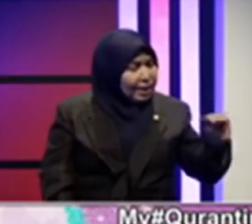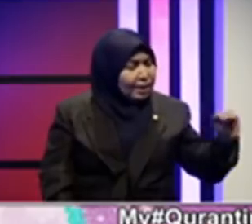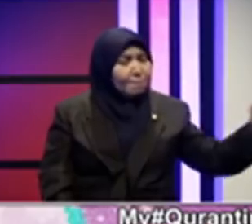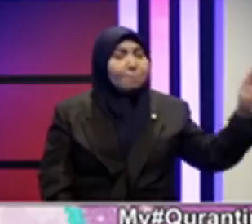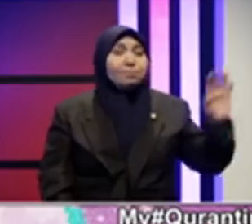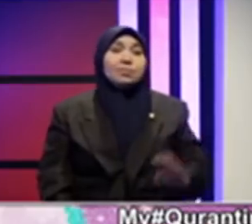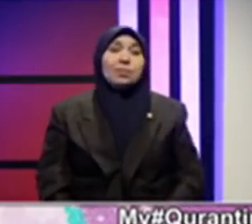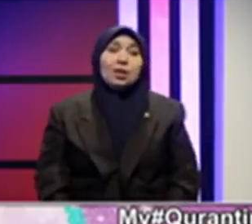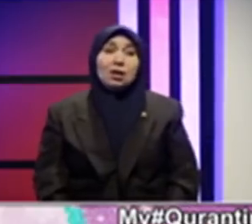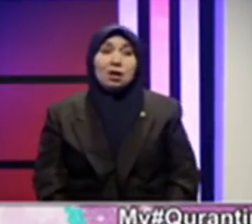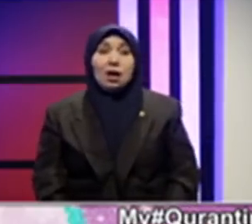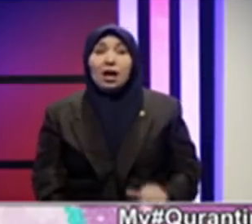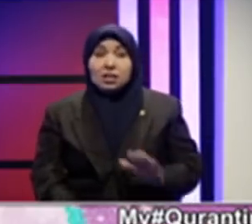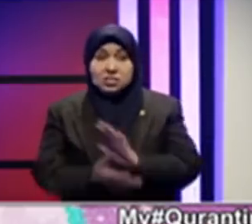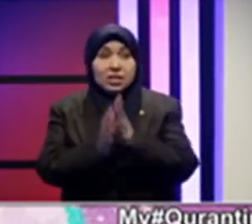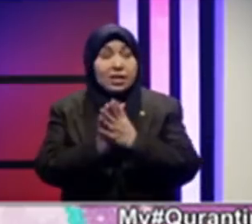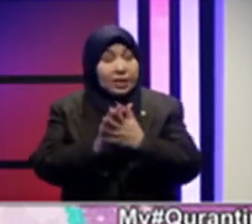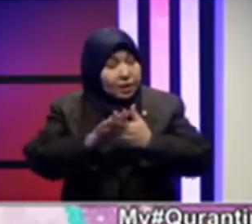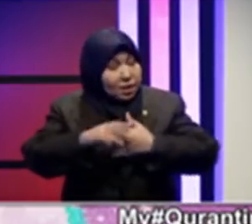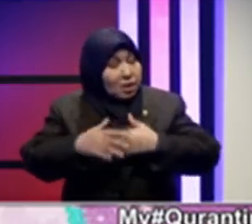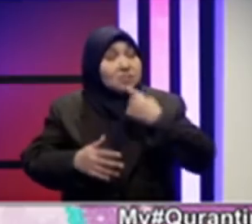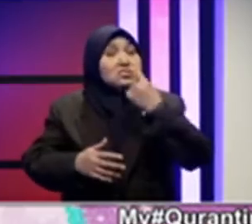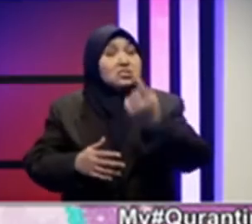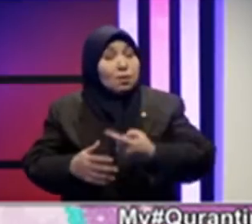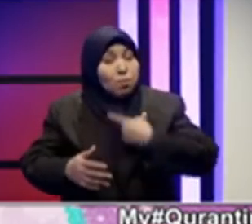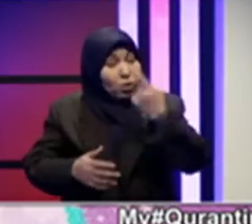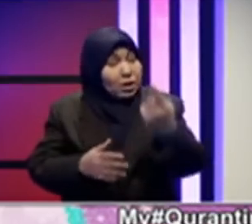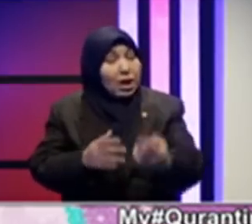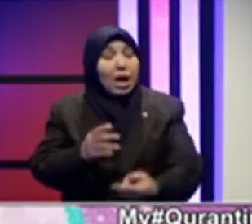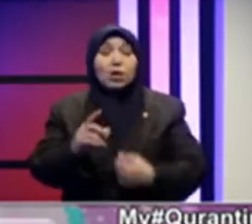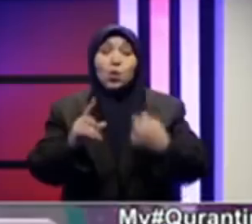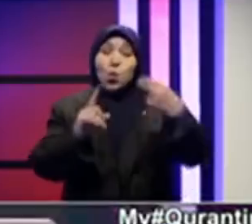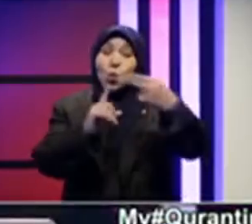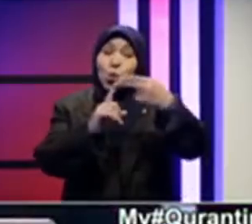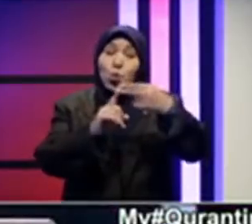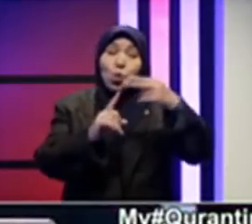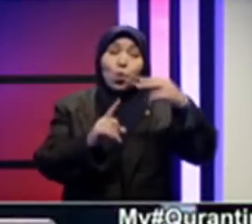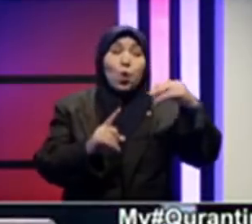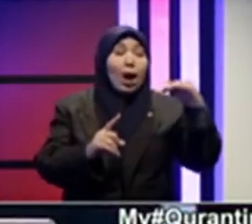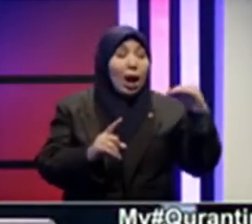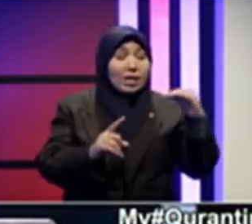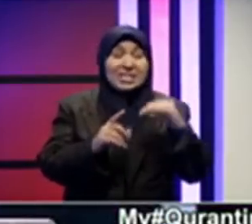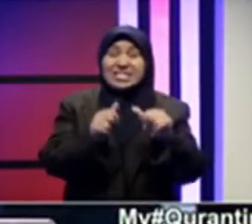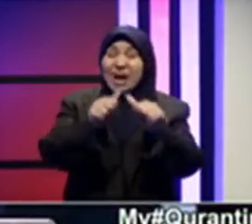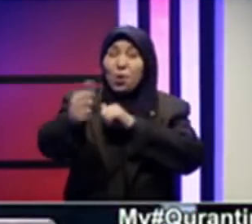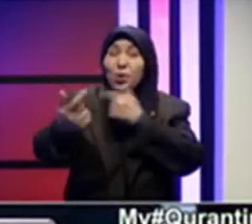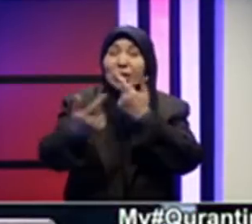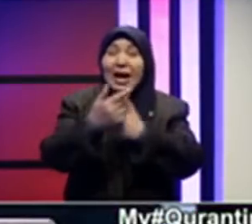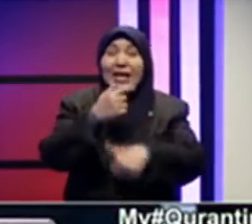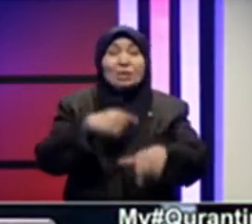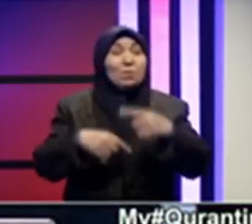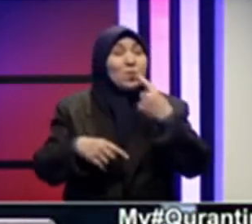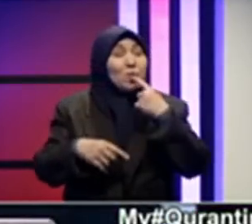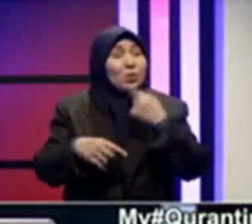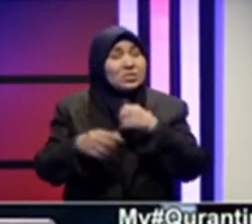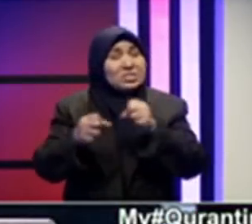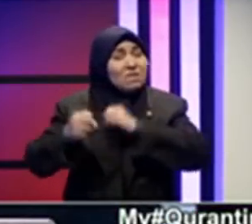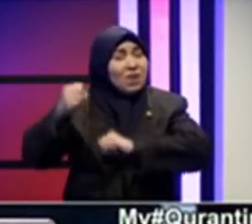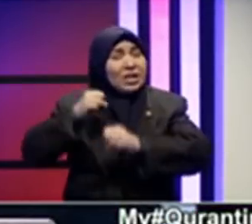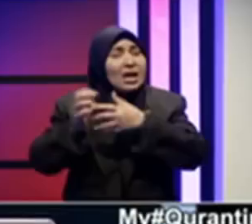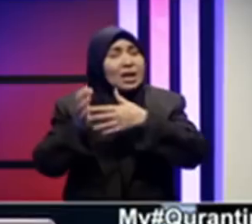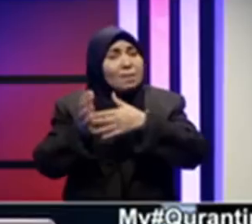mustaqim. Ha, kita jelaskan, zahirkan huruf ha kerana dia jauh daripada mulut, sifatnya lemah kerana dia huruf